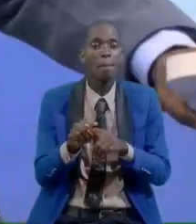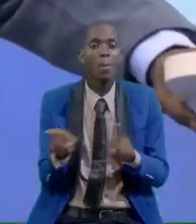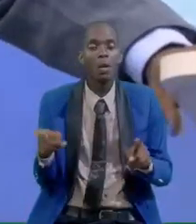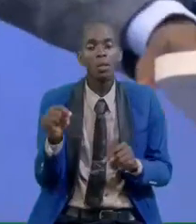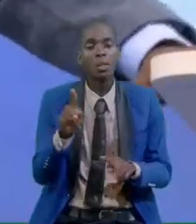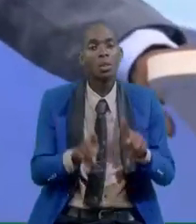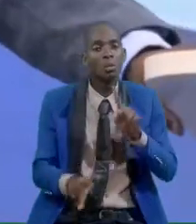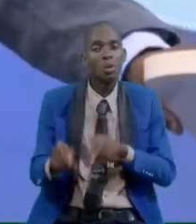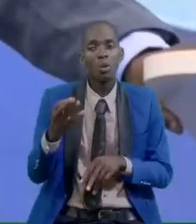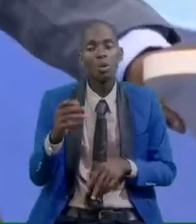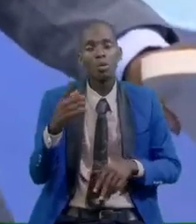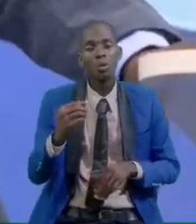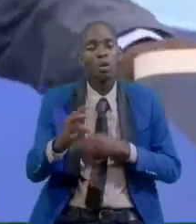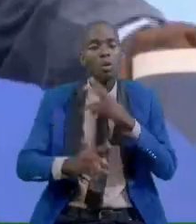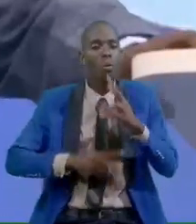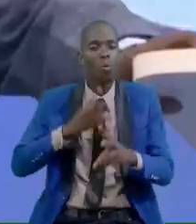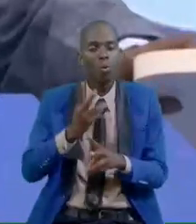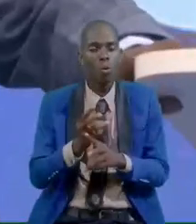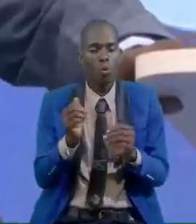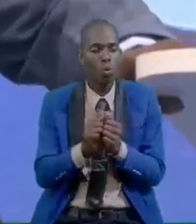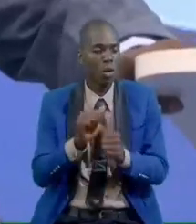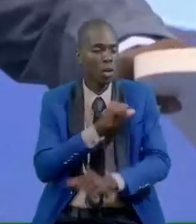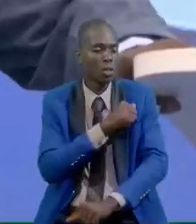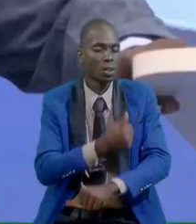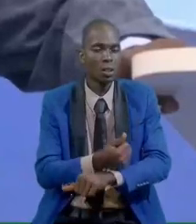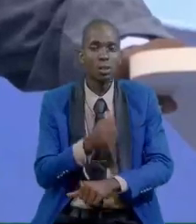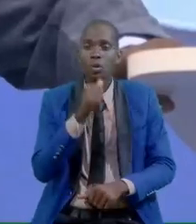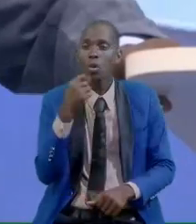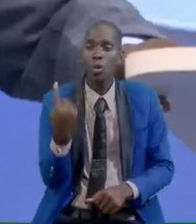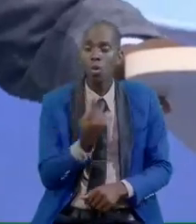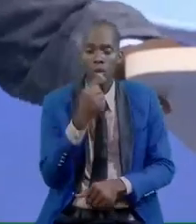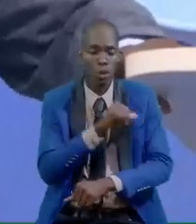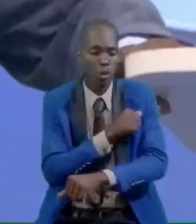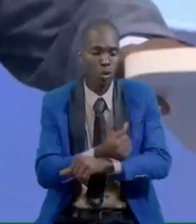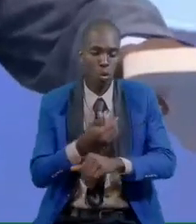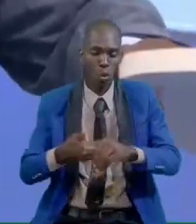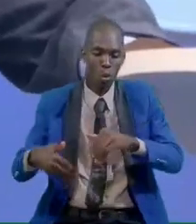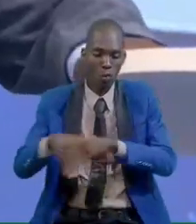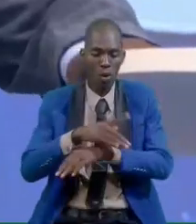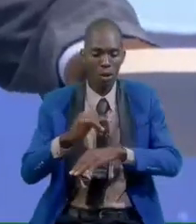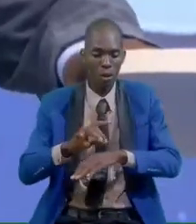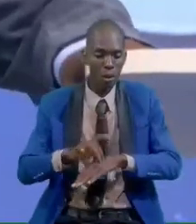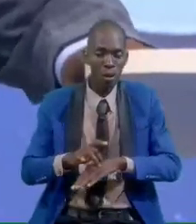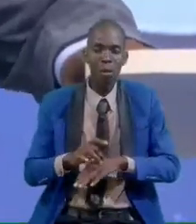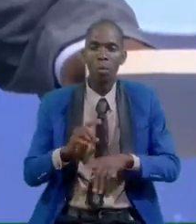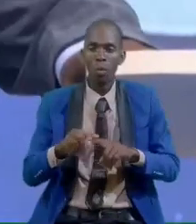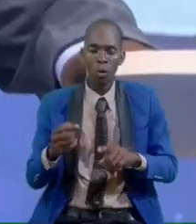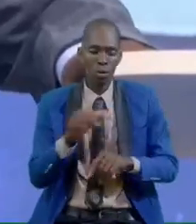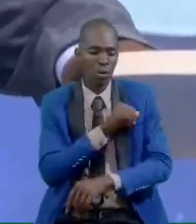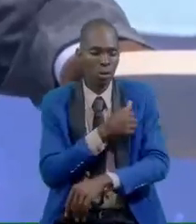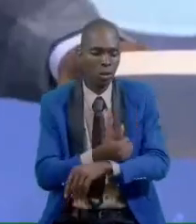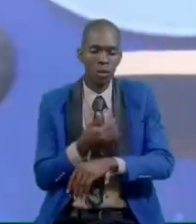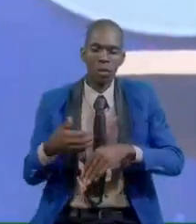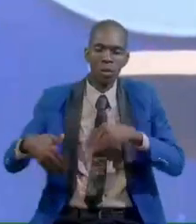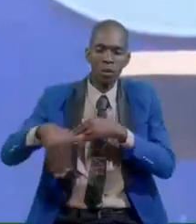gens du monde, ceux qui sont placés en autorité, non seulement l'autorité sur la terre, mais l'autorité sur les rues,